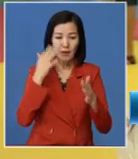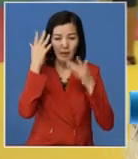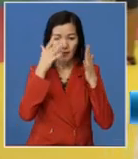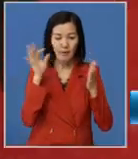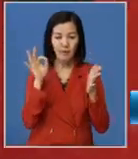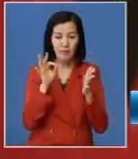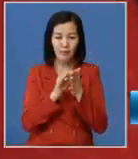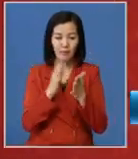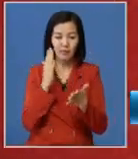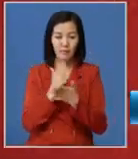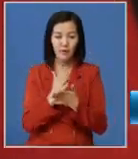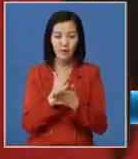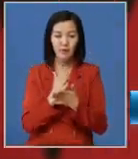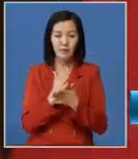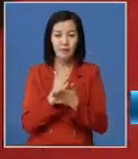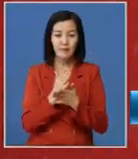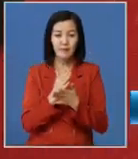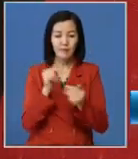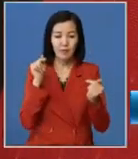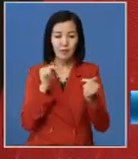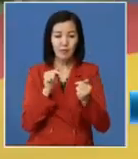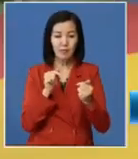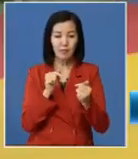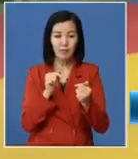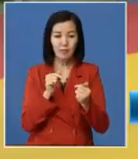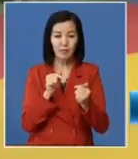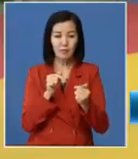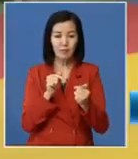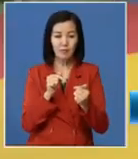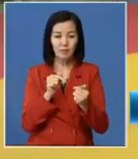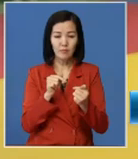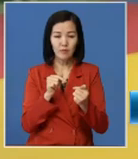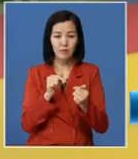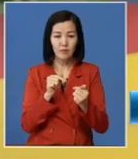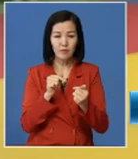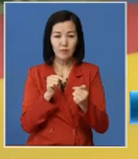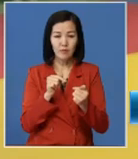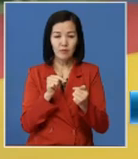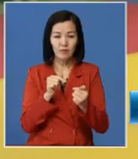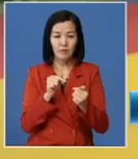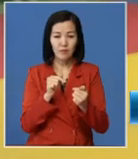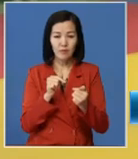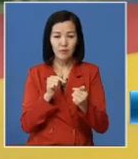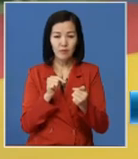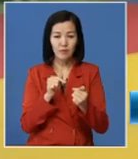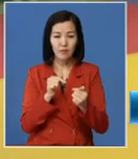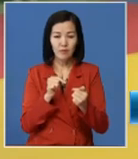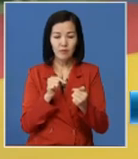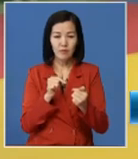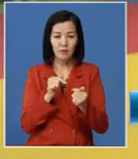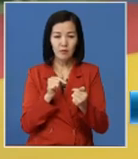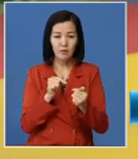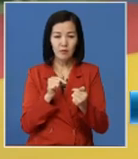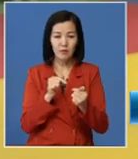мақсатым бар. Көбінесе қарсыластарым сол ақайып өзім ыңғайсыз болып келеді. Сол қарсыластарға жаңағы соғын байлап жаңағы